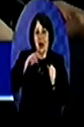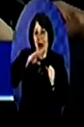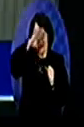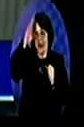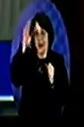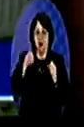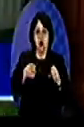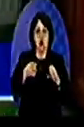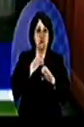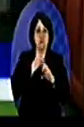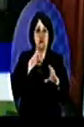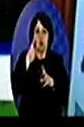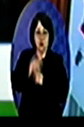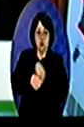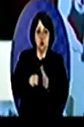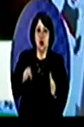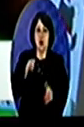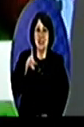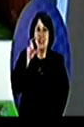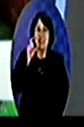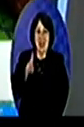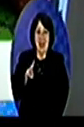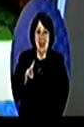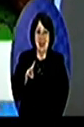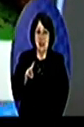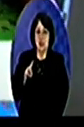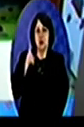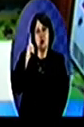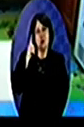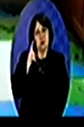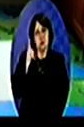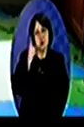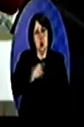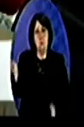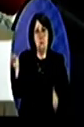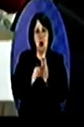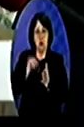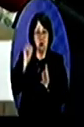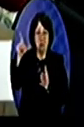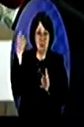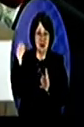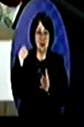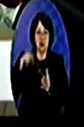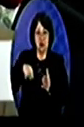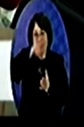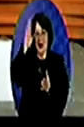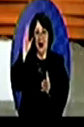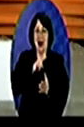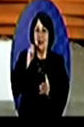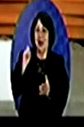манай 2 жил тендер халдчихсан. Тэгээд тендер жоохон 100 гар мянган төгрөг болоо жоохон үнэтэйлтэй тэр. Халаалт тавиад ирэнгүүтл гоё